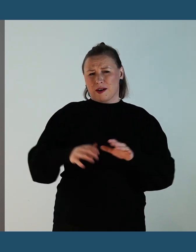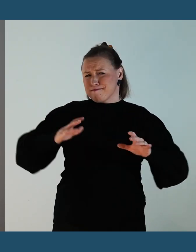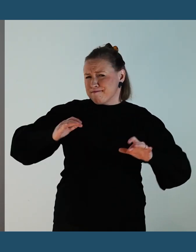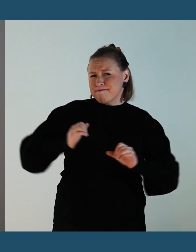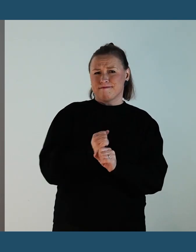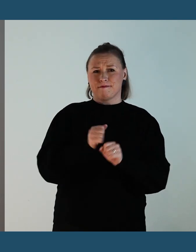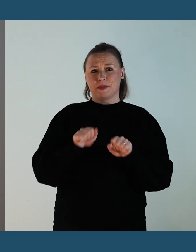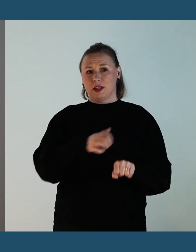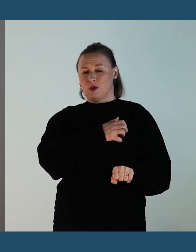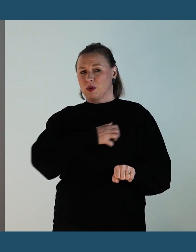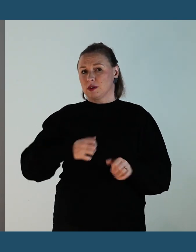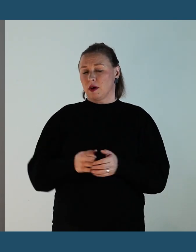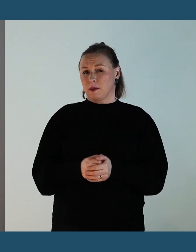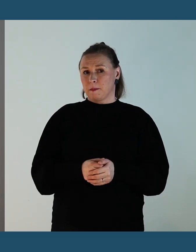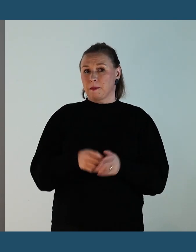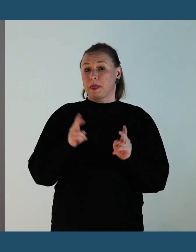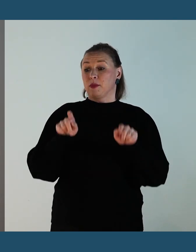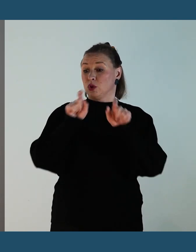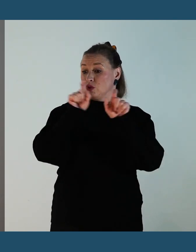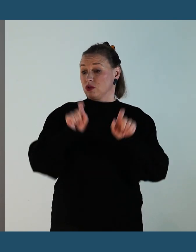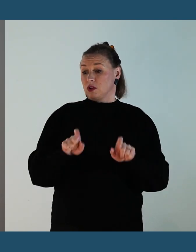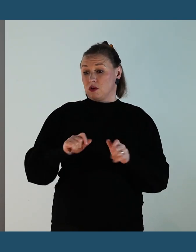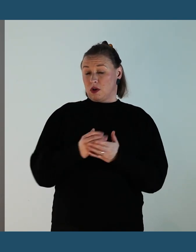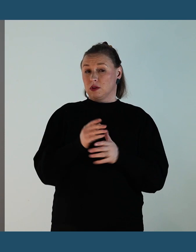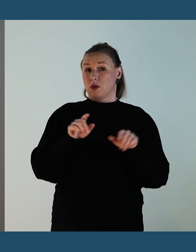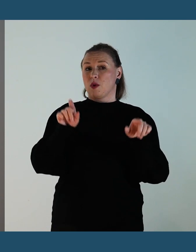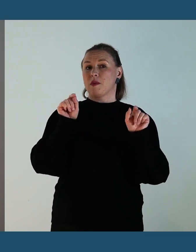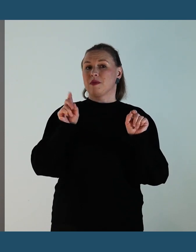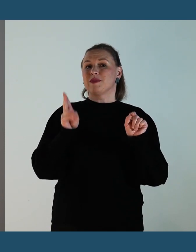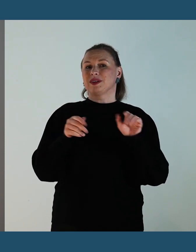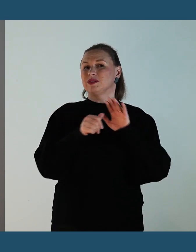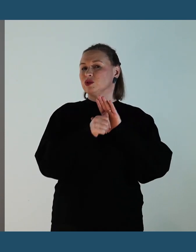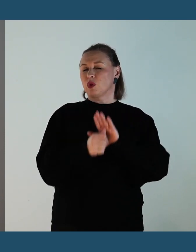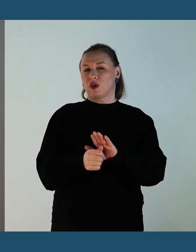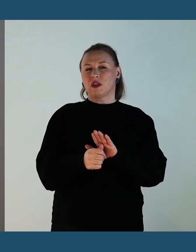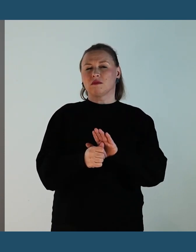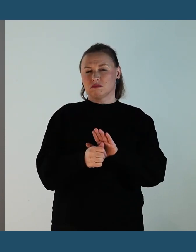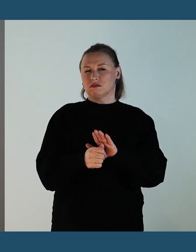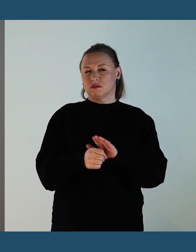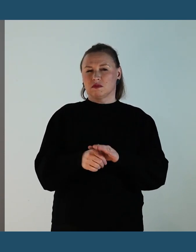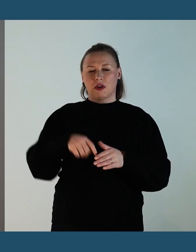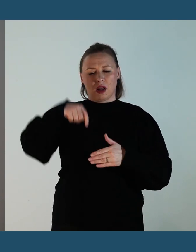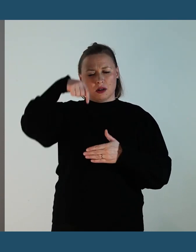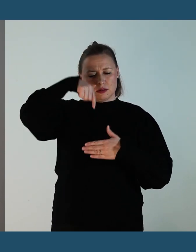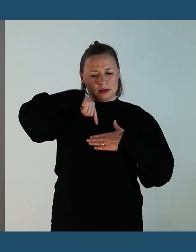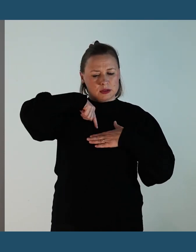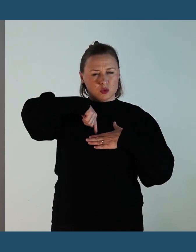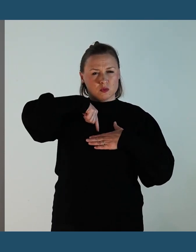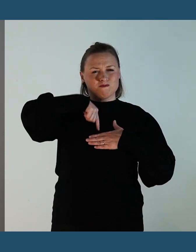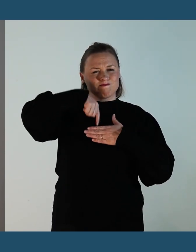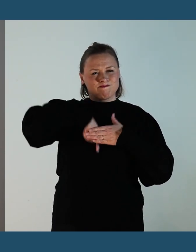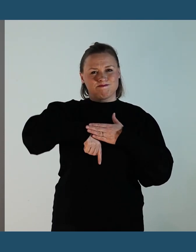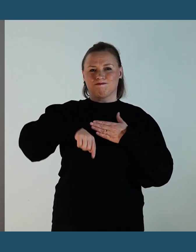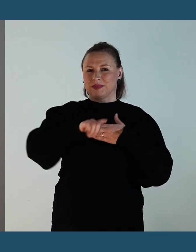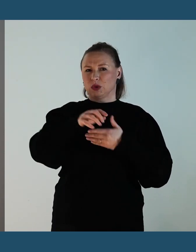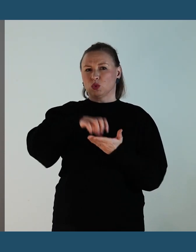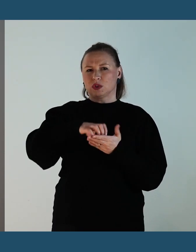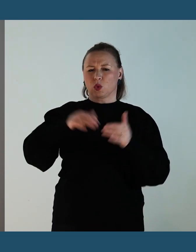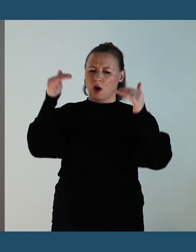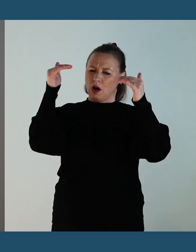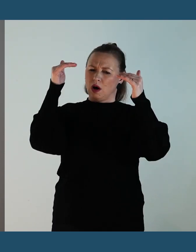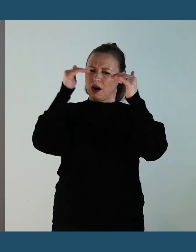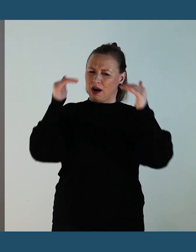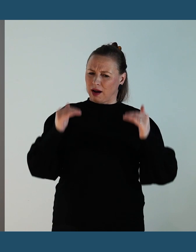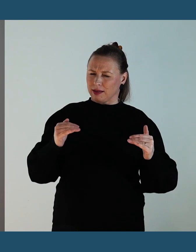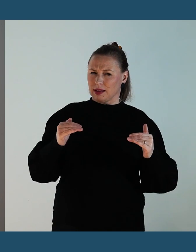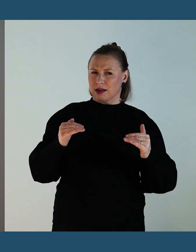nämä otsikot musta myös kuvastaa sitä, että se syrjintä on syvällä sisällä meidän yhteiskunnallisissa rakenteissa ja myös meidän ihmisten